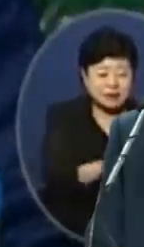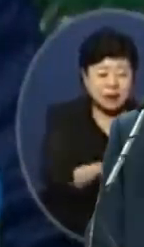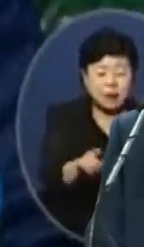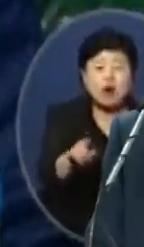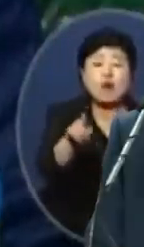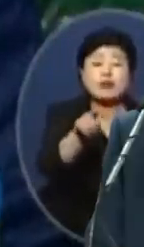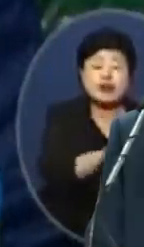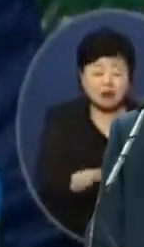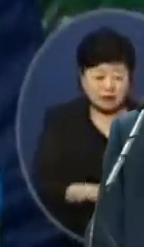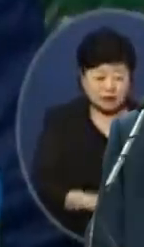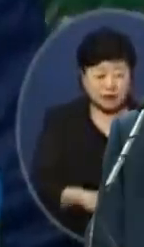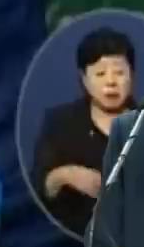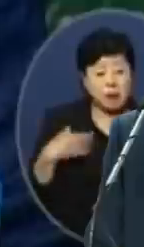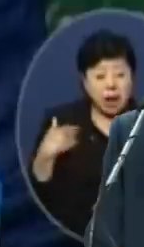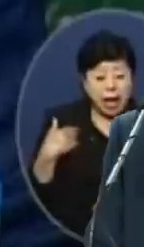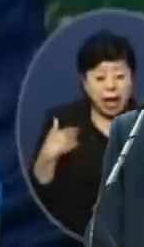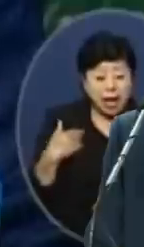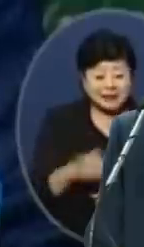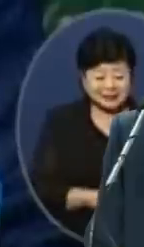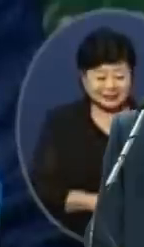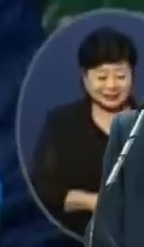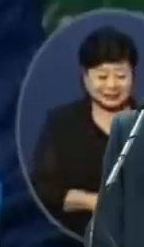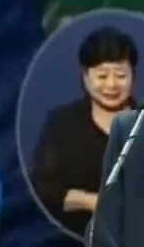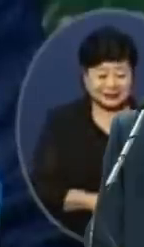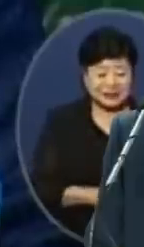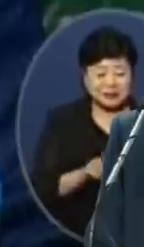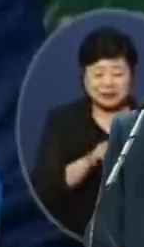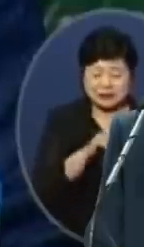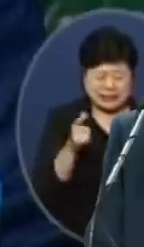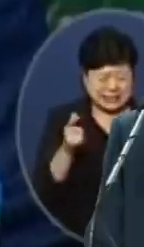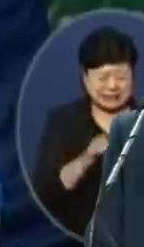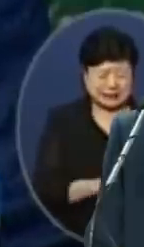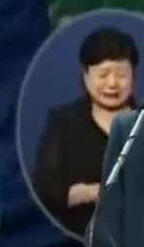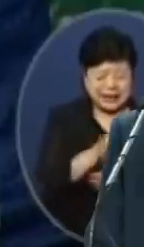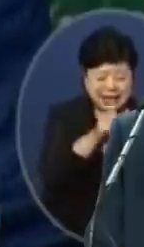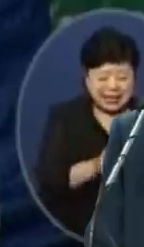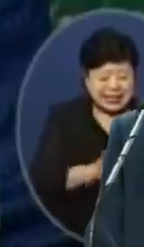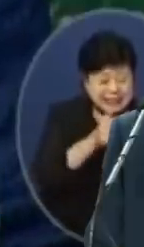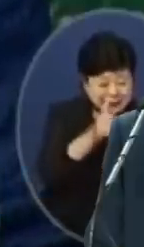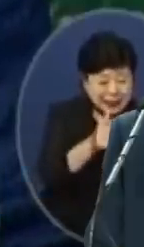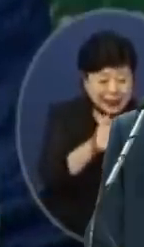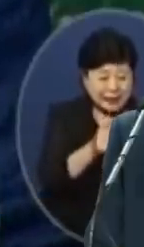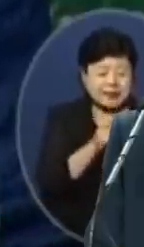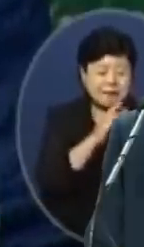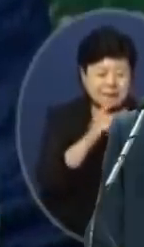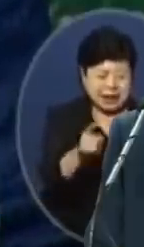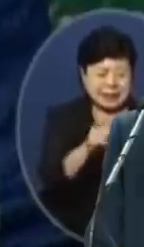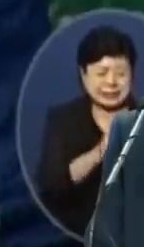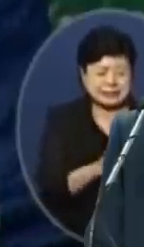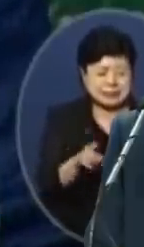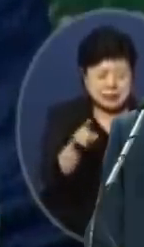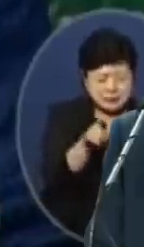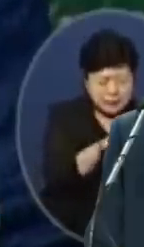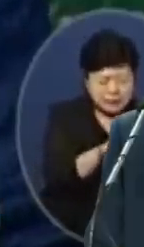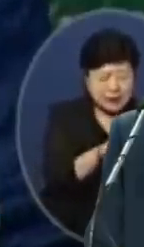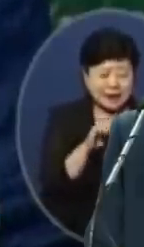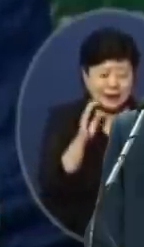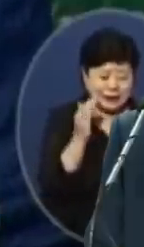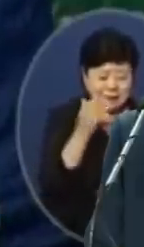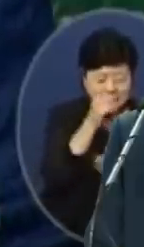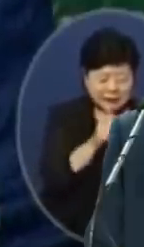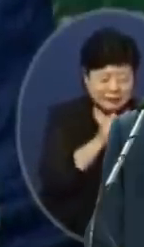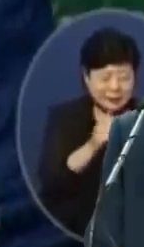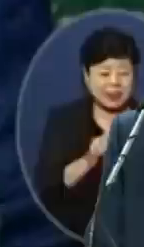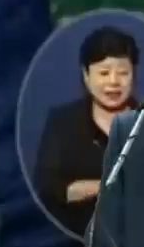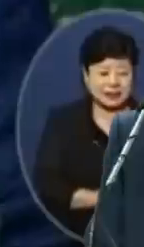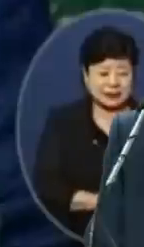믿어요? 몰라요. 그러면 믿음이 안 되는 것입니다. 하나님께서 말씀을 하셨는데 하나님의